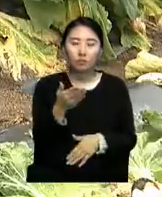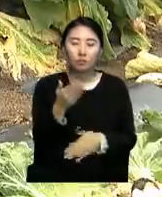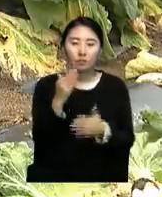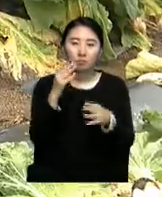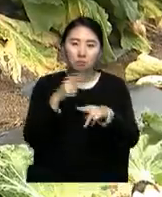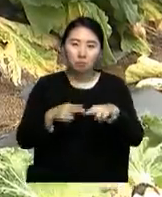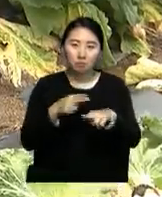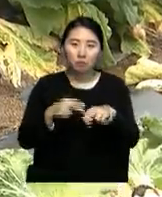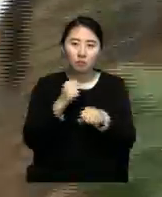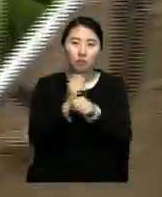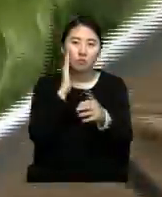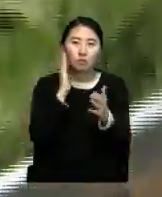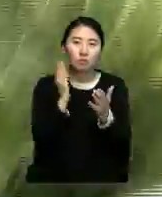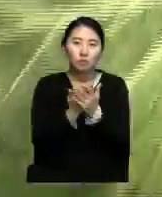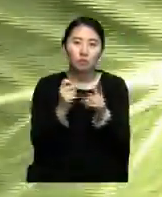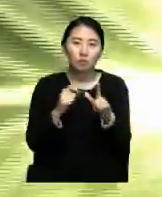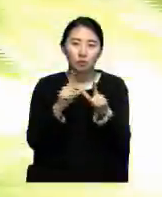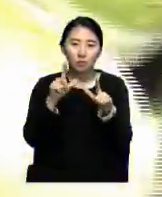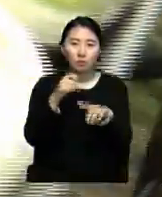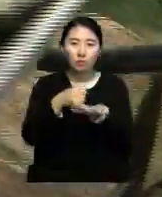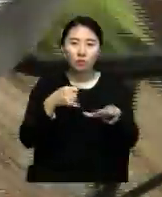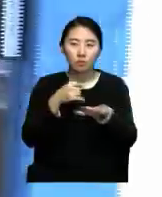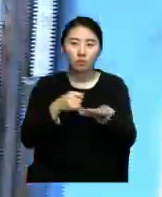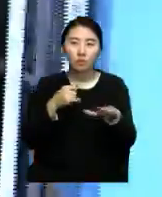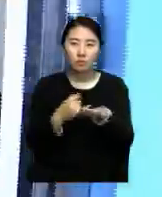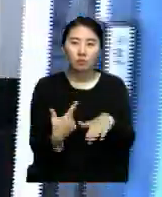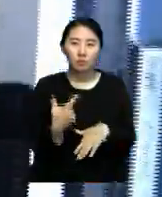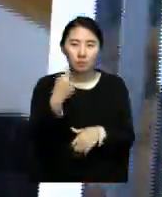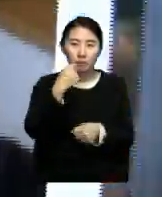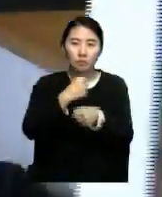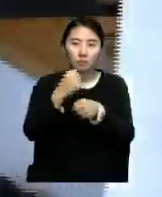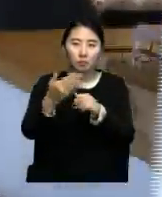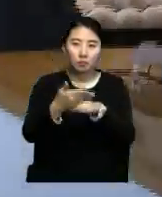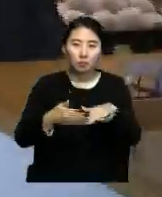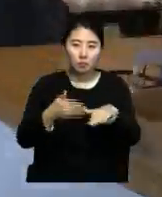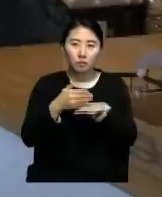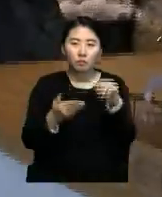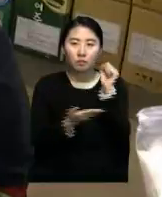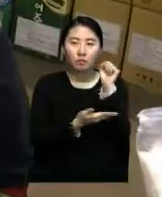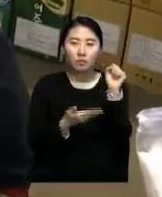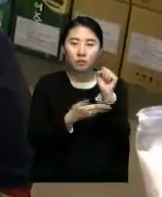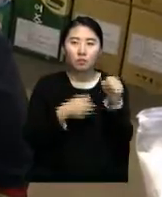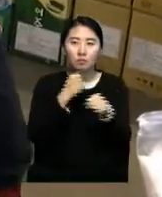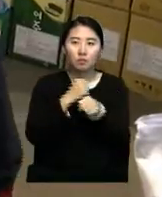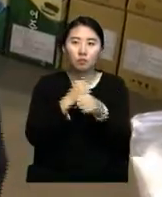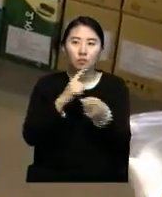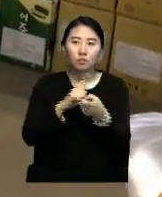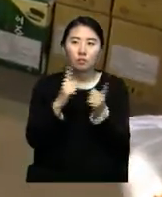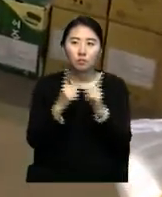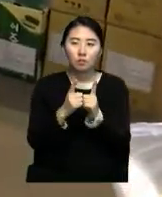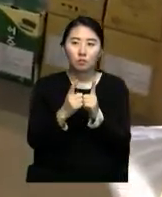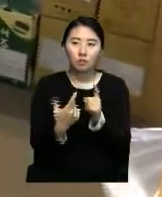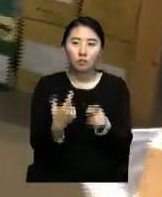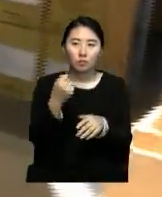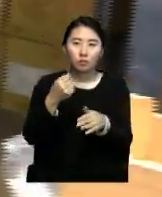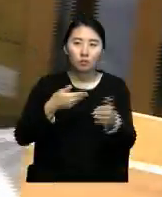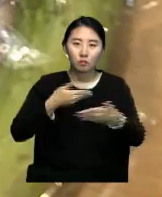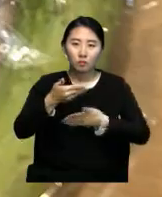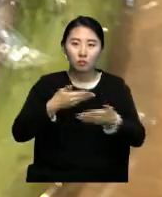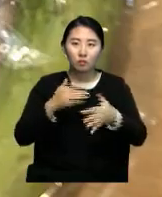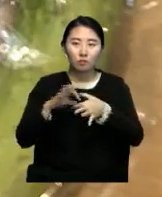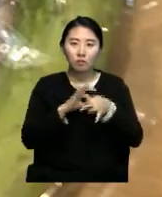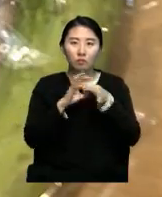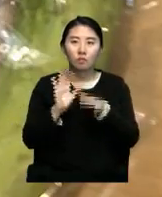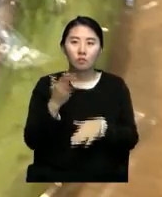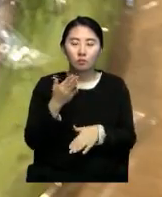가공식품이 아닌 채소류들은 대부분 농가에서 갓 수확한 것들입니다. 생산자와 소비자가 직거래 방식으로 연결되다